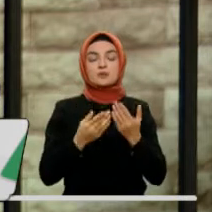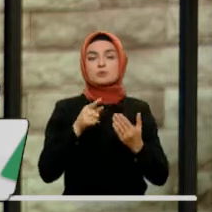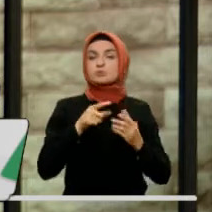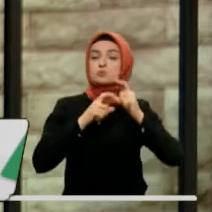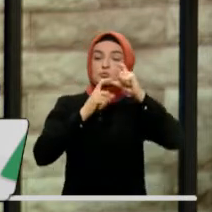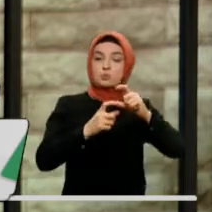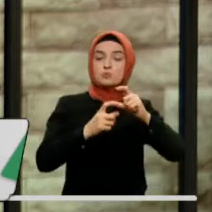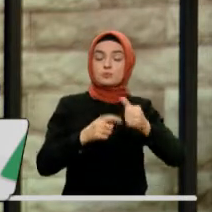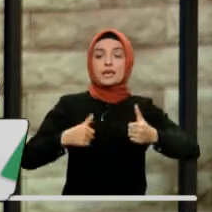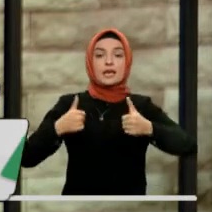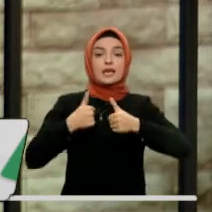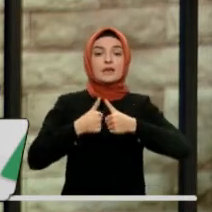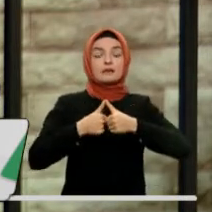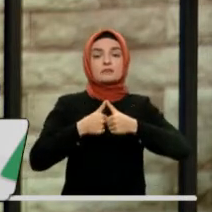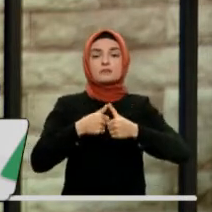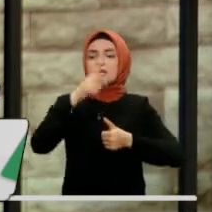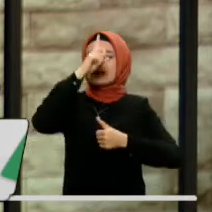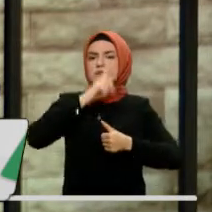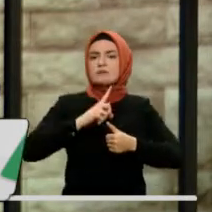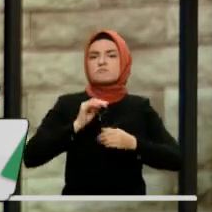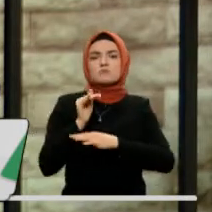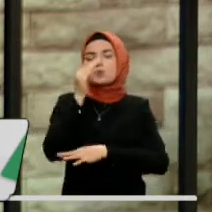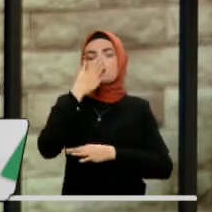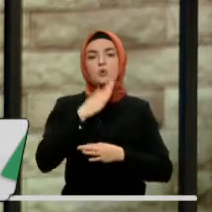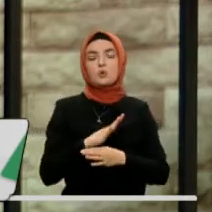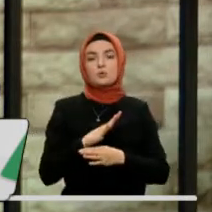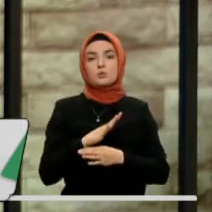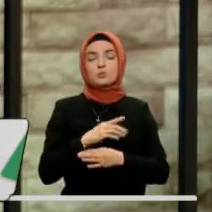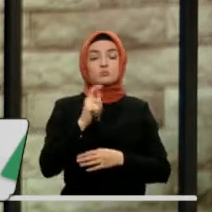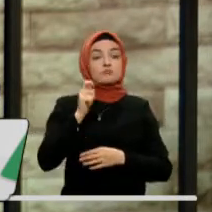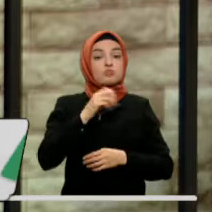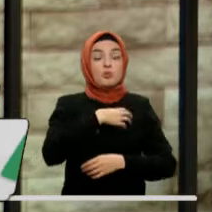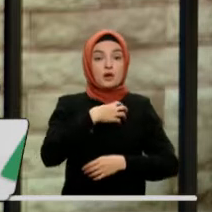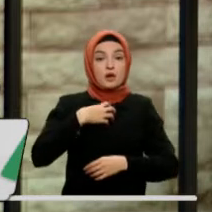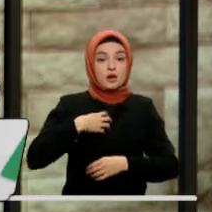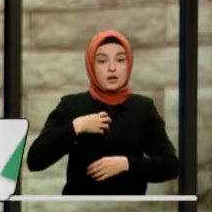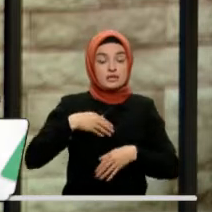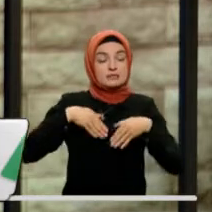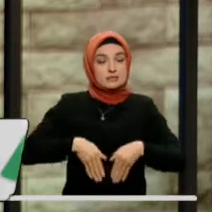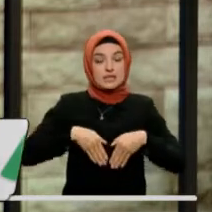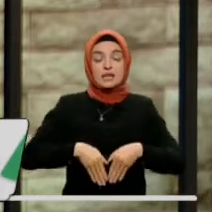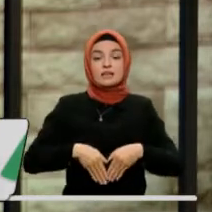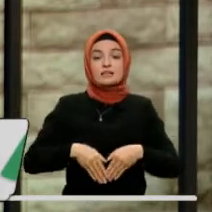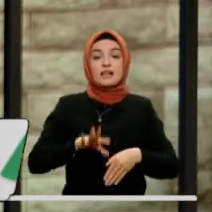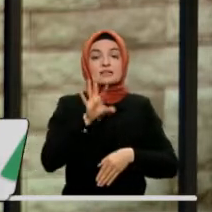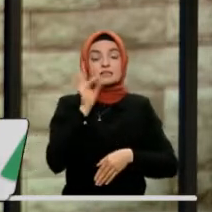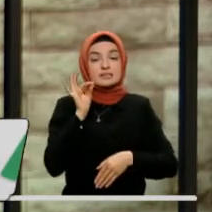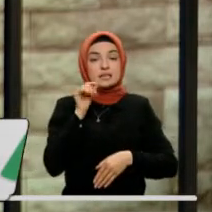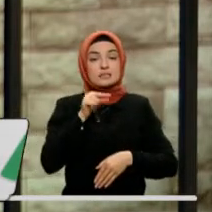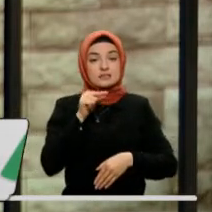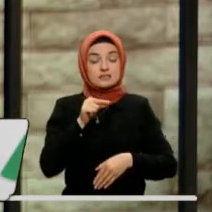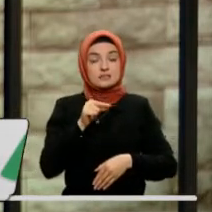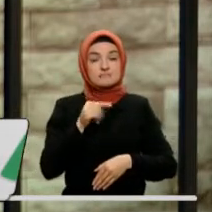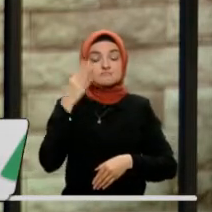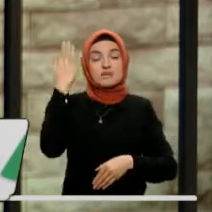soruyorum. Evlilikte tek başına yaşamayacaksın yavrum. Kayınvalideni Rize'den seçtin. Rizeli bir delikanlı ile evlendin.